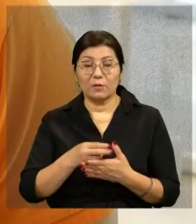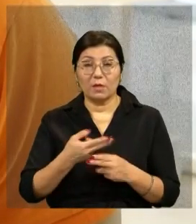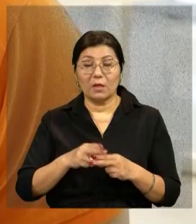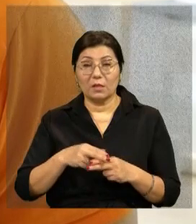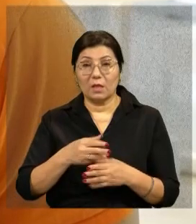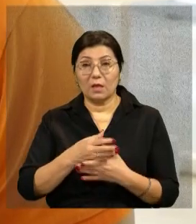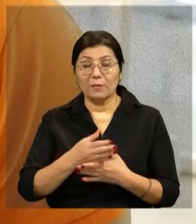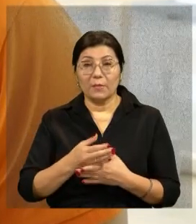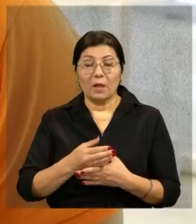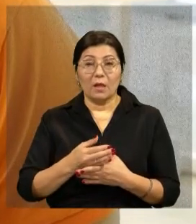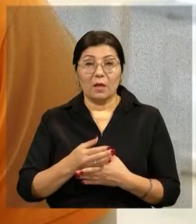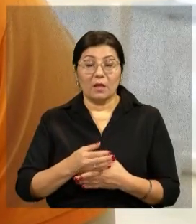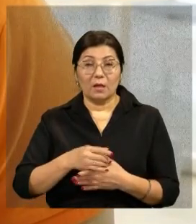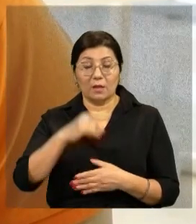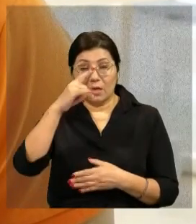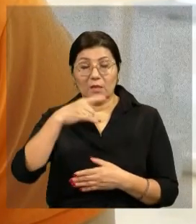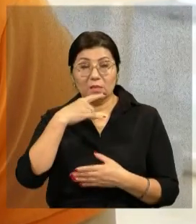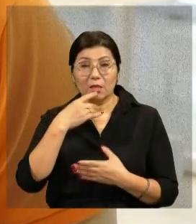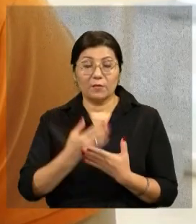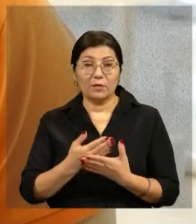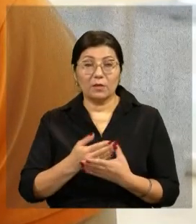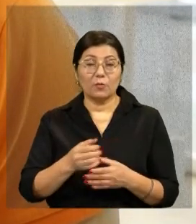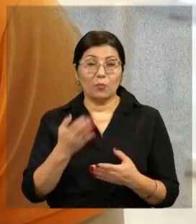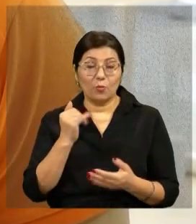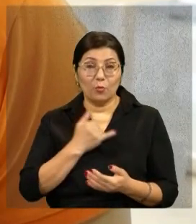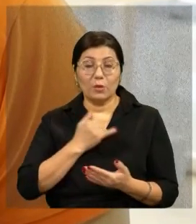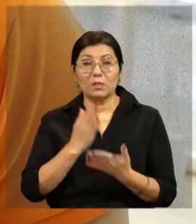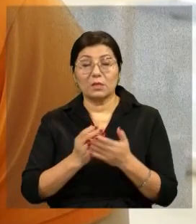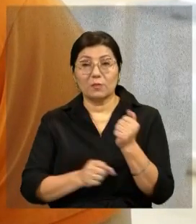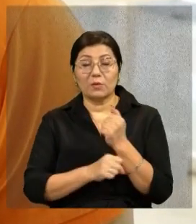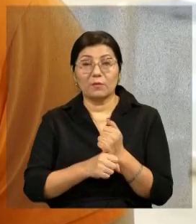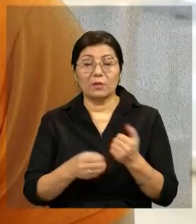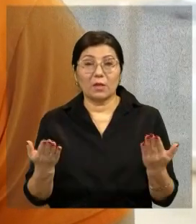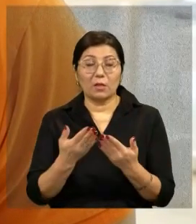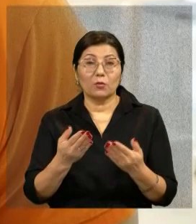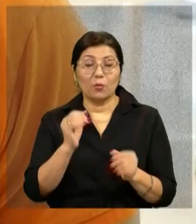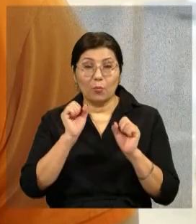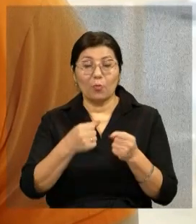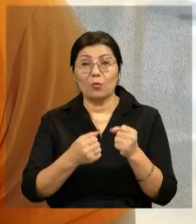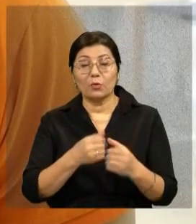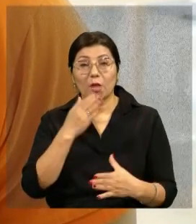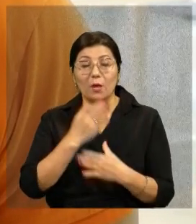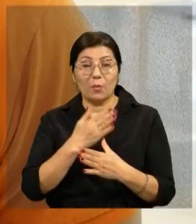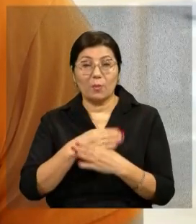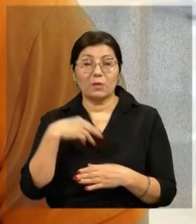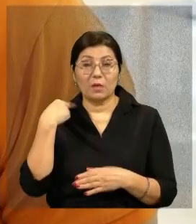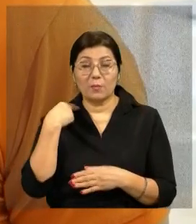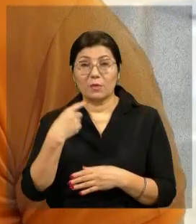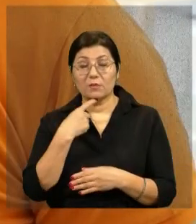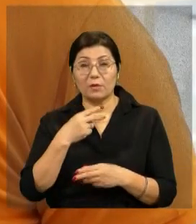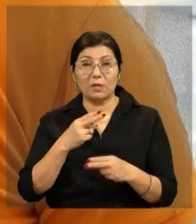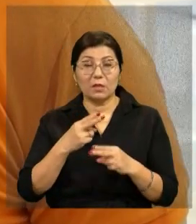казахи, представители других национальностей. У нас есть сотрудники, которые при необходимости могут проконсультировать и на английском языке. Никаких проблем